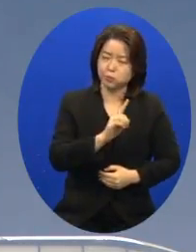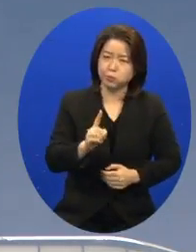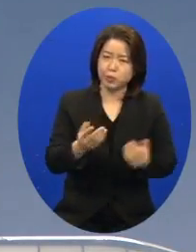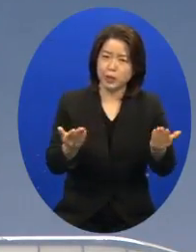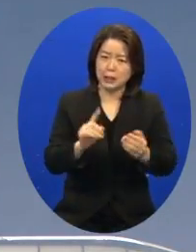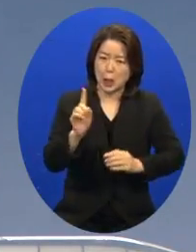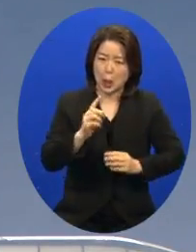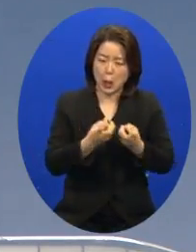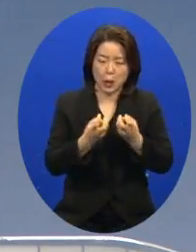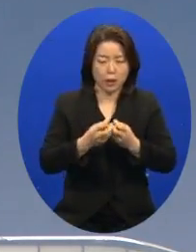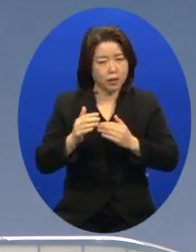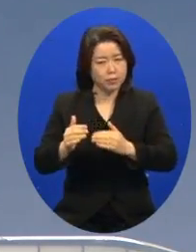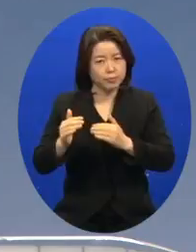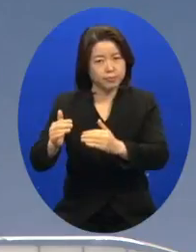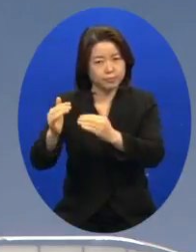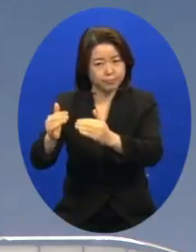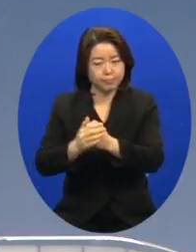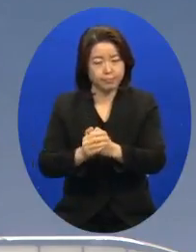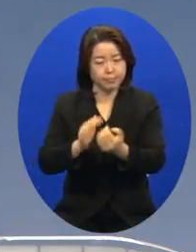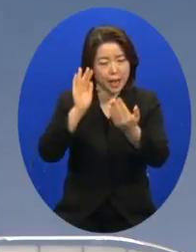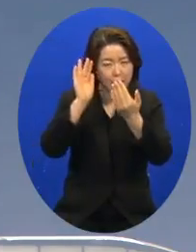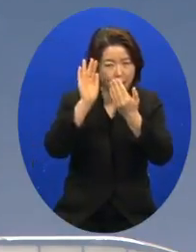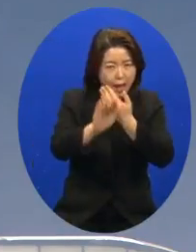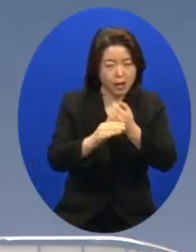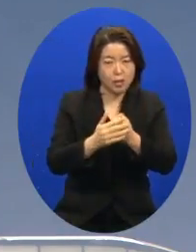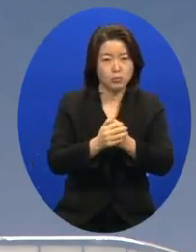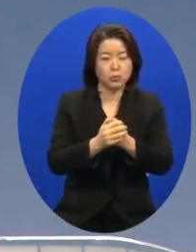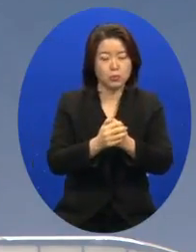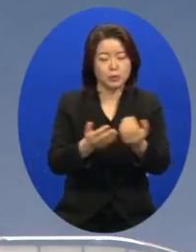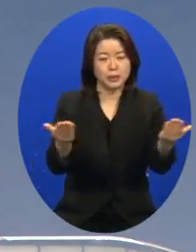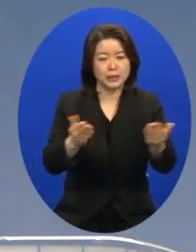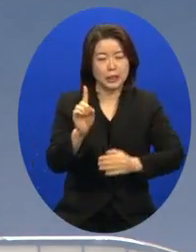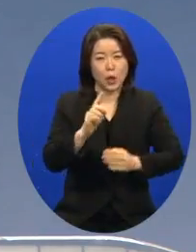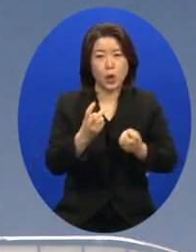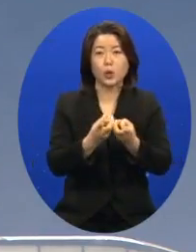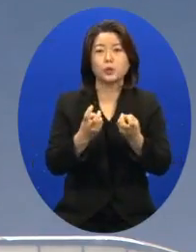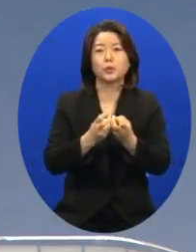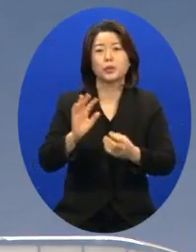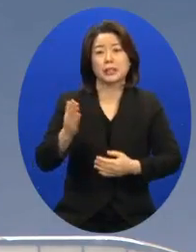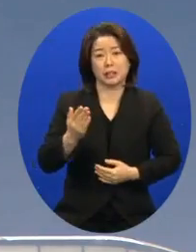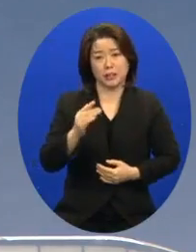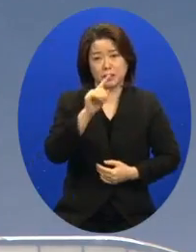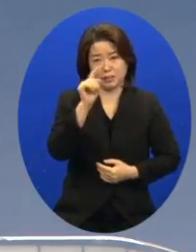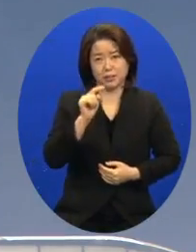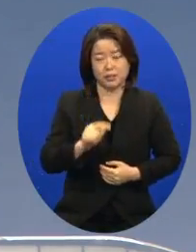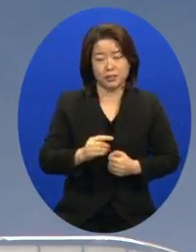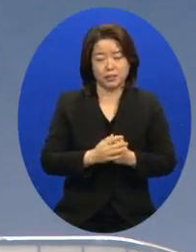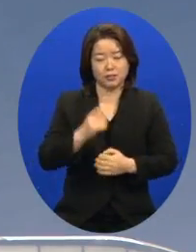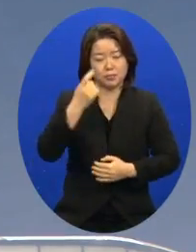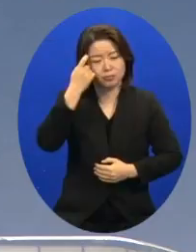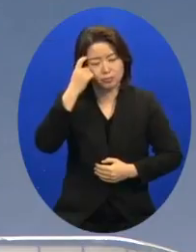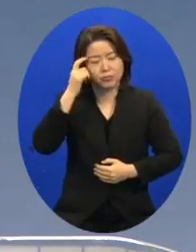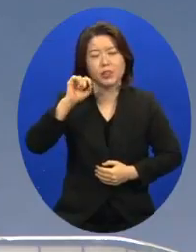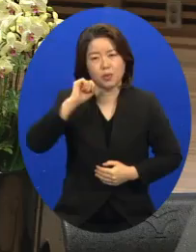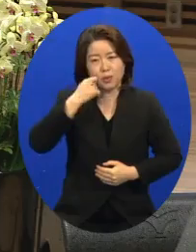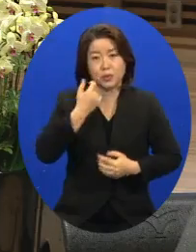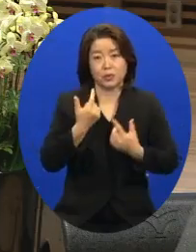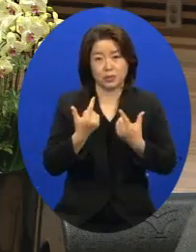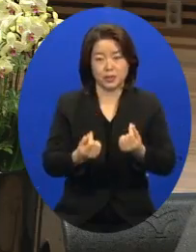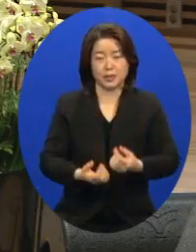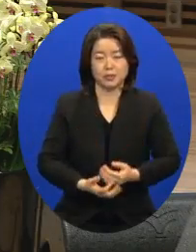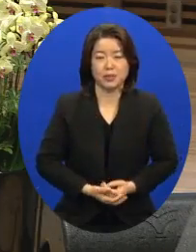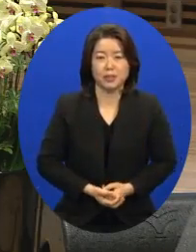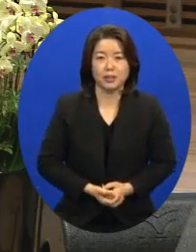진행되는지 또 앞으로 일은 어떻게 될지 에 가능하기 가상 어렵습니다